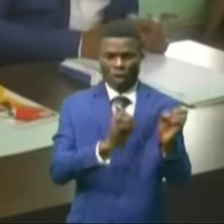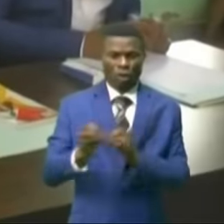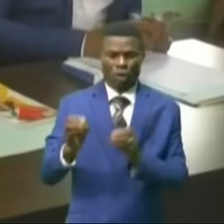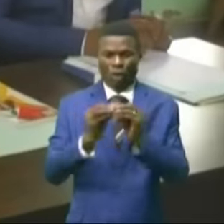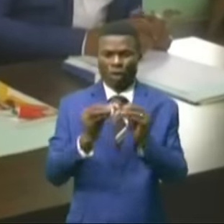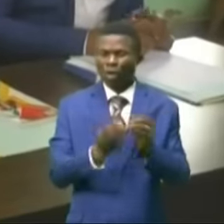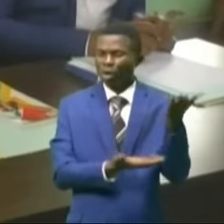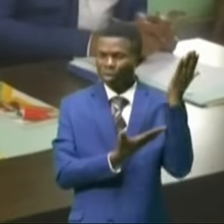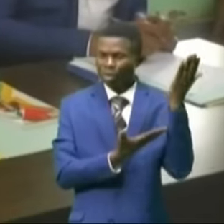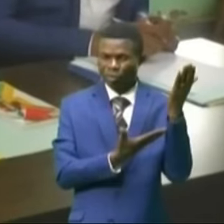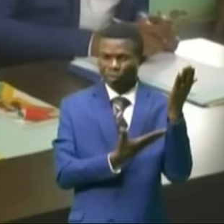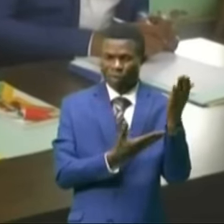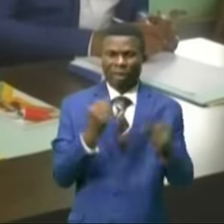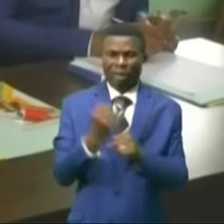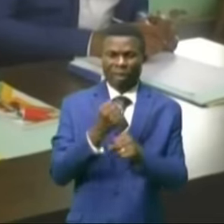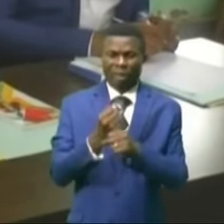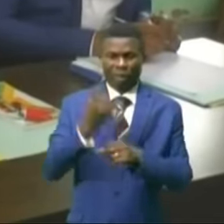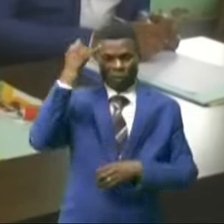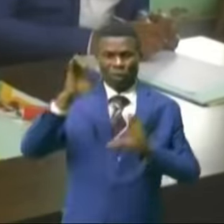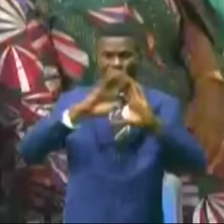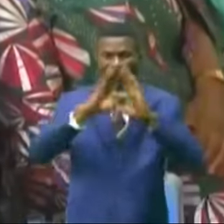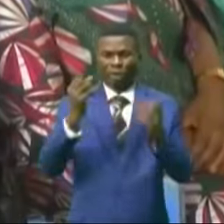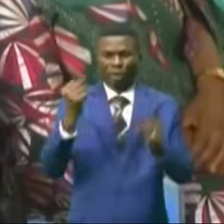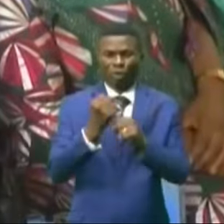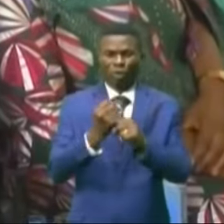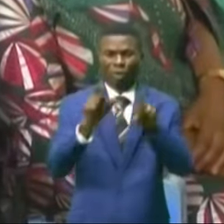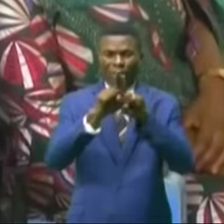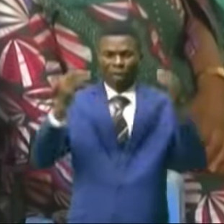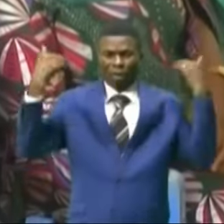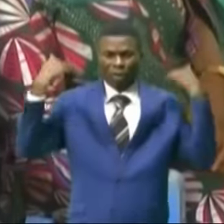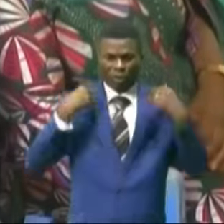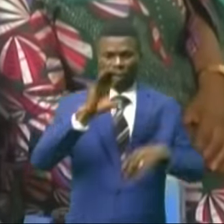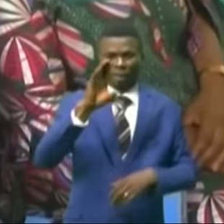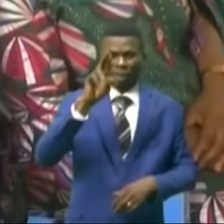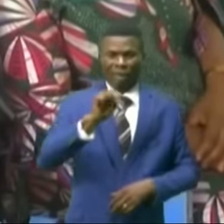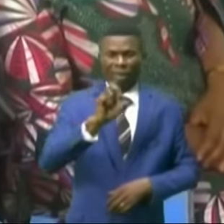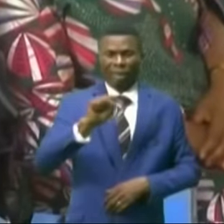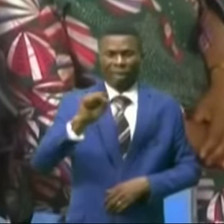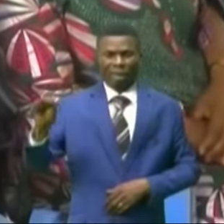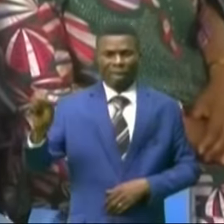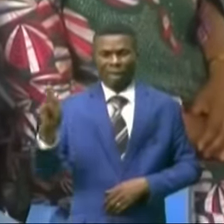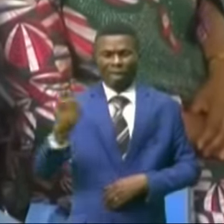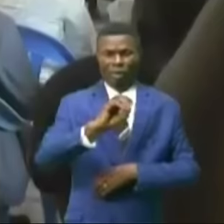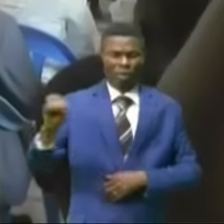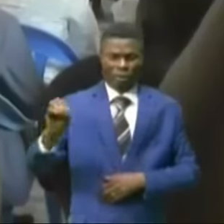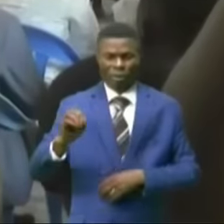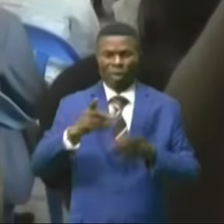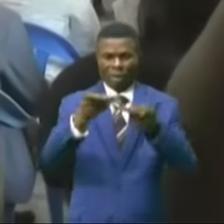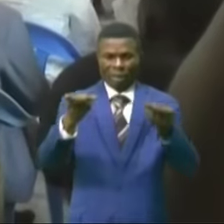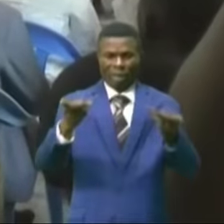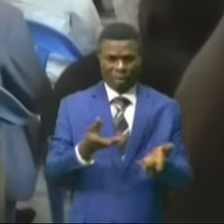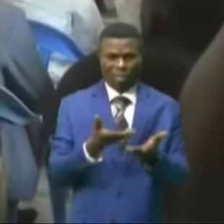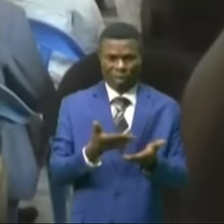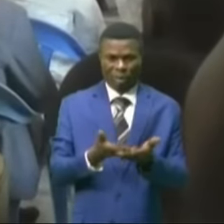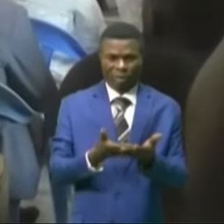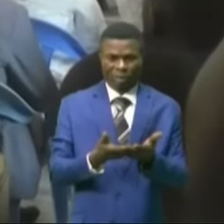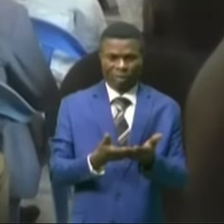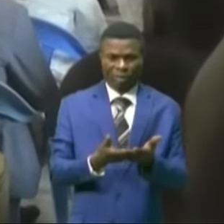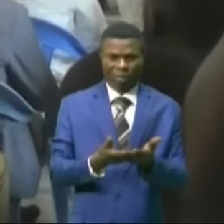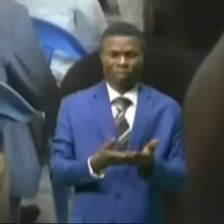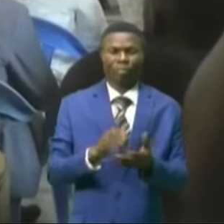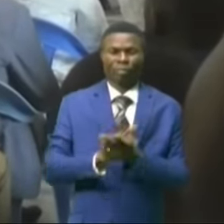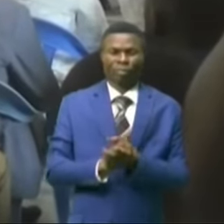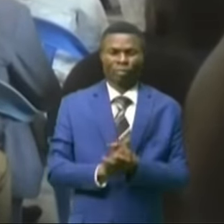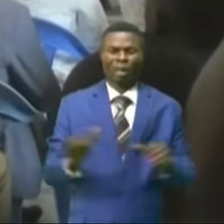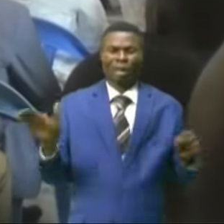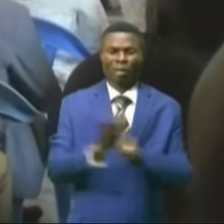importante réunion de service à l'intention des agents et cadres de la CNSS Kasaï Oriental dans la salle Isidore Kabasela Kabengela de la CNSS